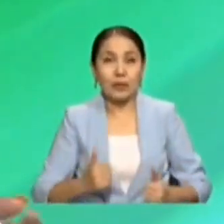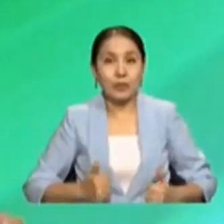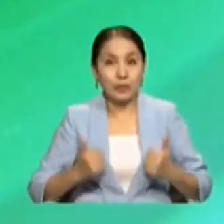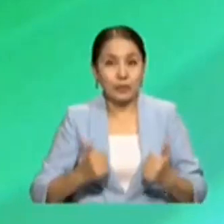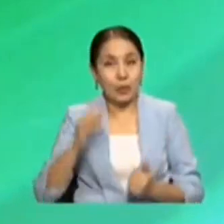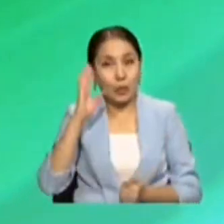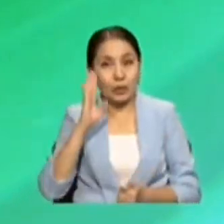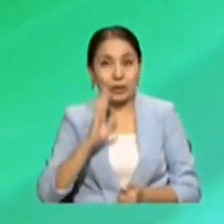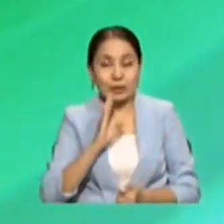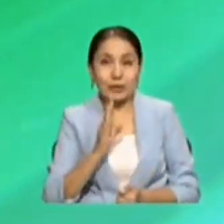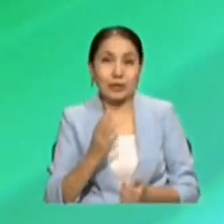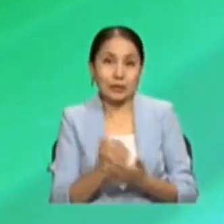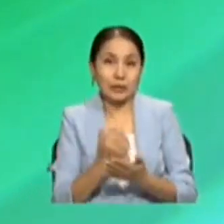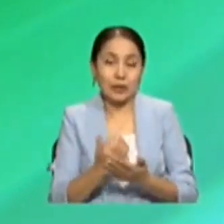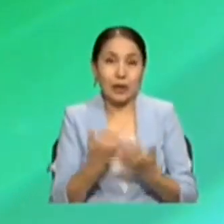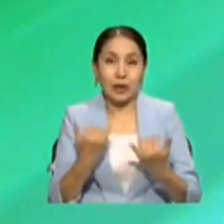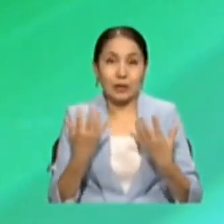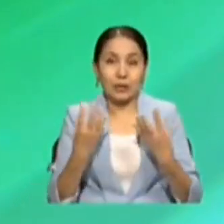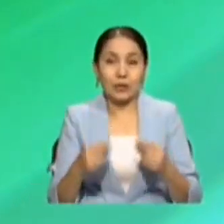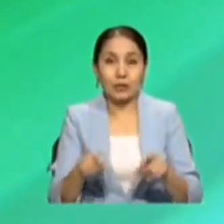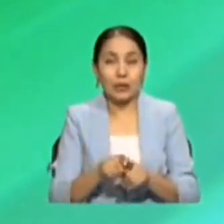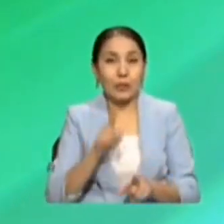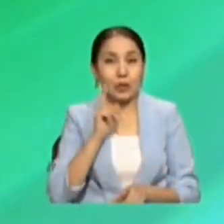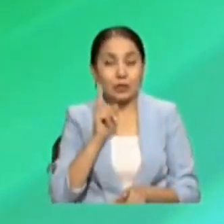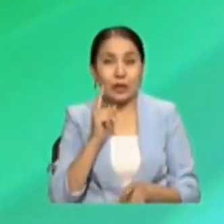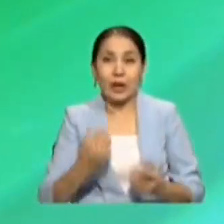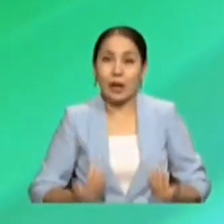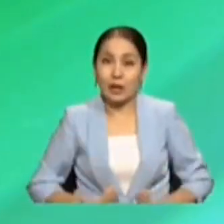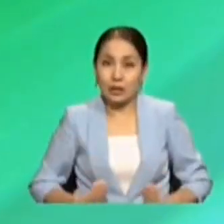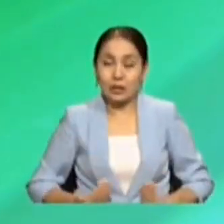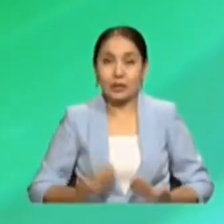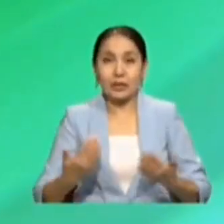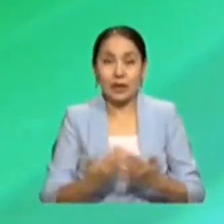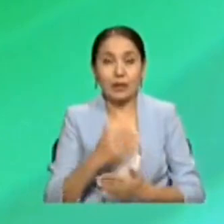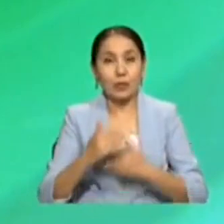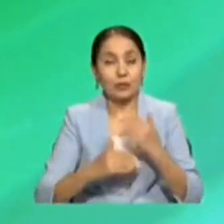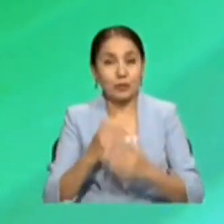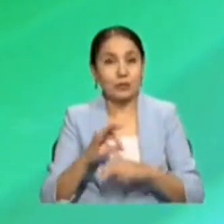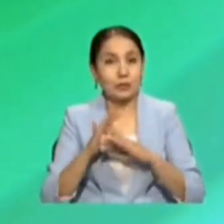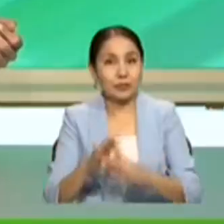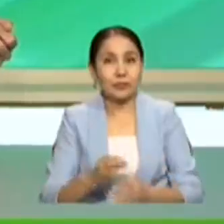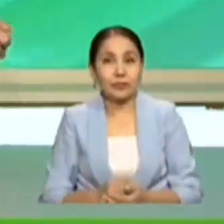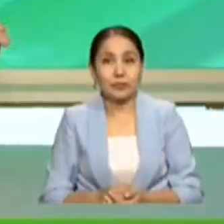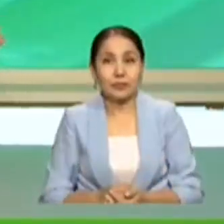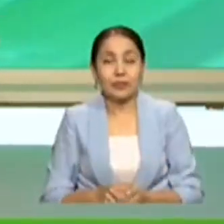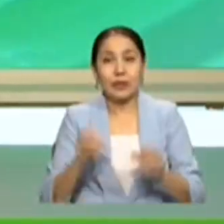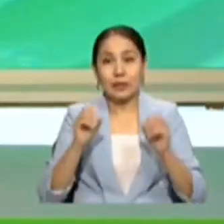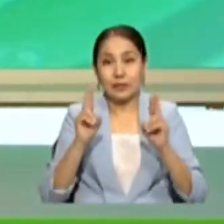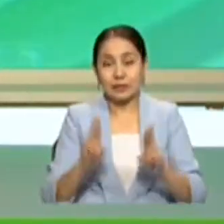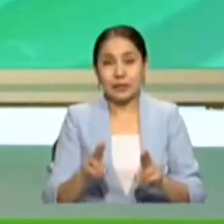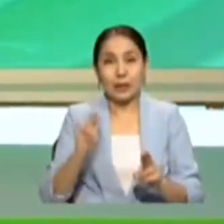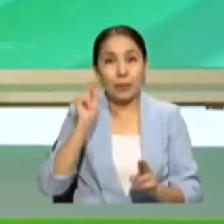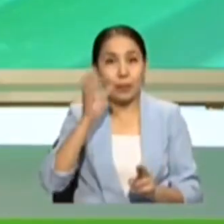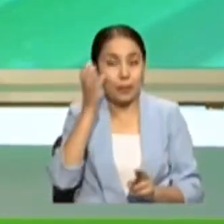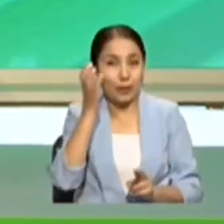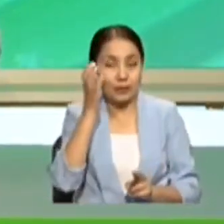intiladigan o'g'il-qizlar kamolga yetmoqda. Ayni kunlarda shu kabi yoshlar ham hayotlarining yangi bosqichiga qadam qo'yishmoqda. Ixtisoslashtirilgan